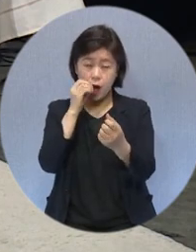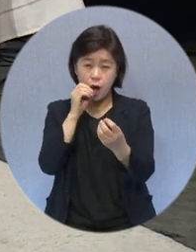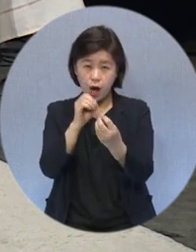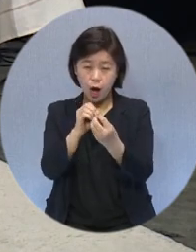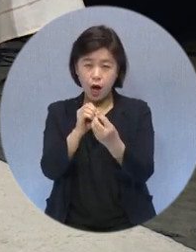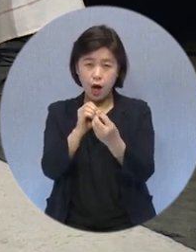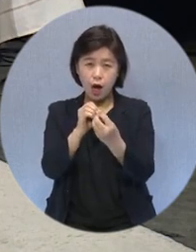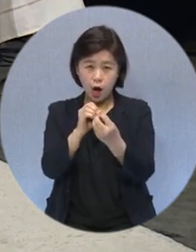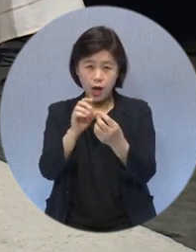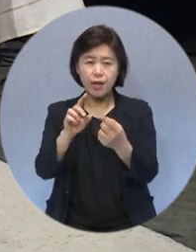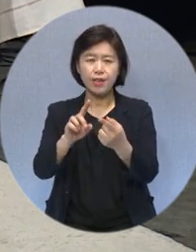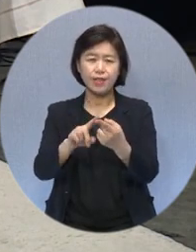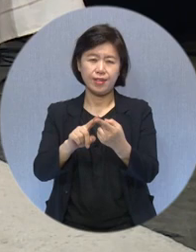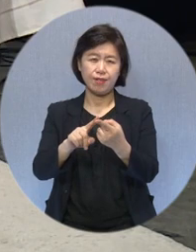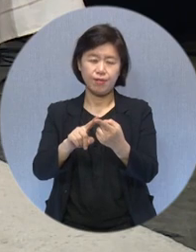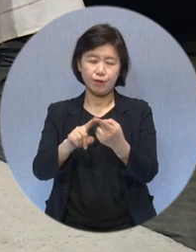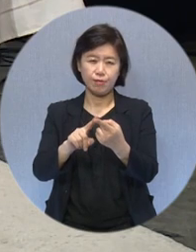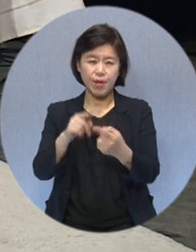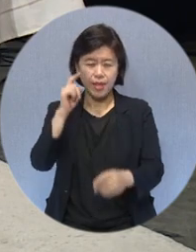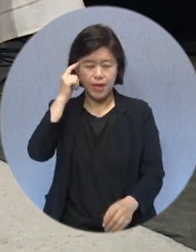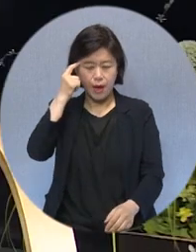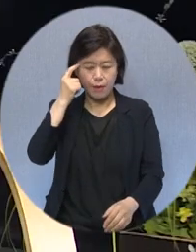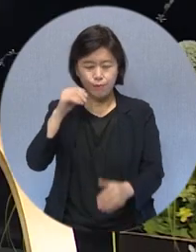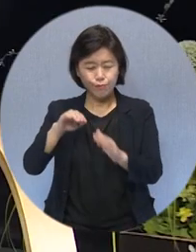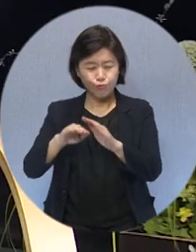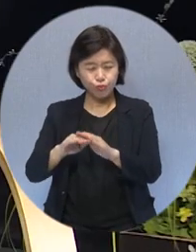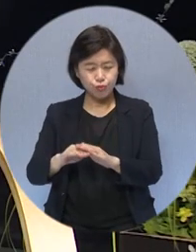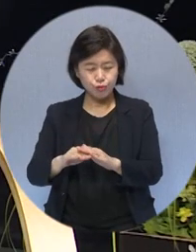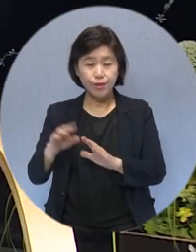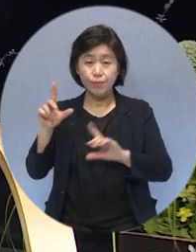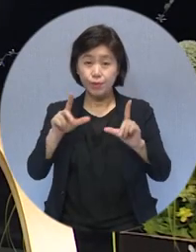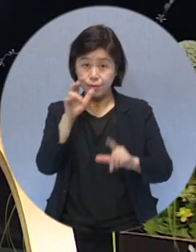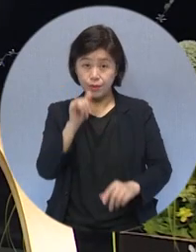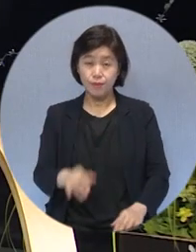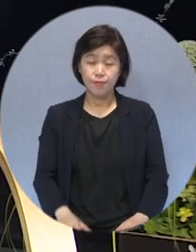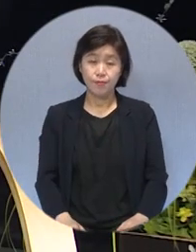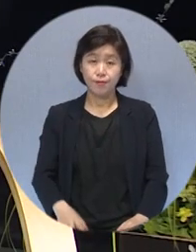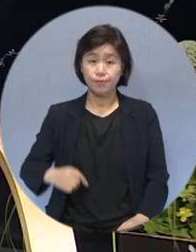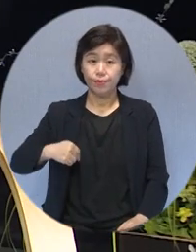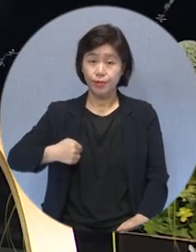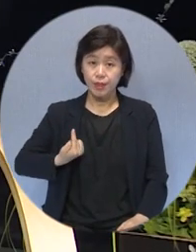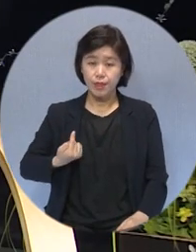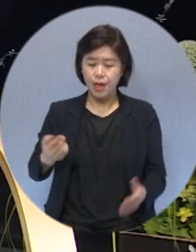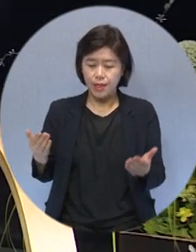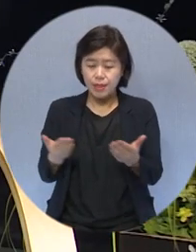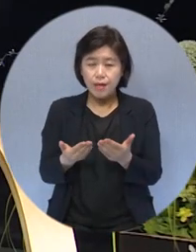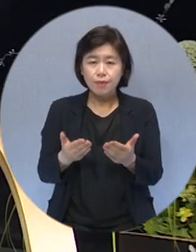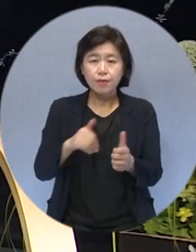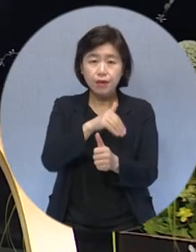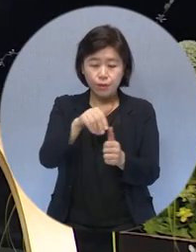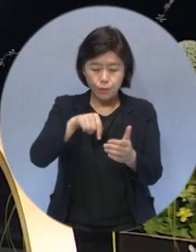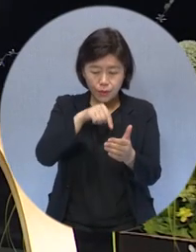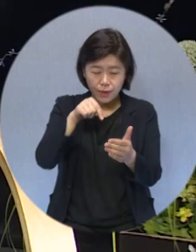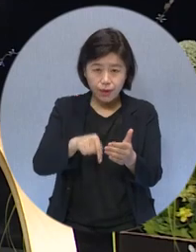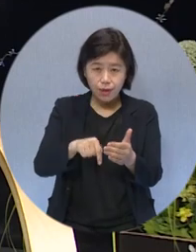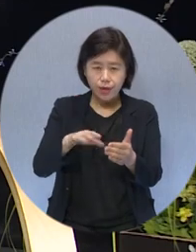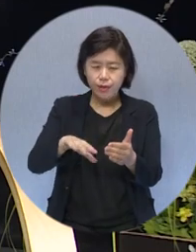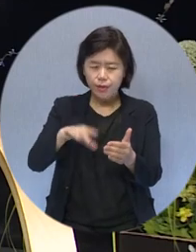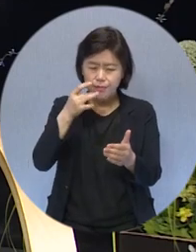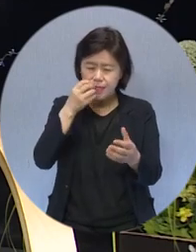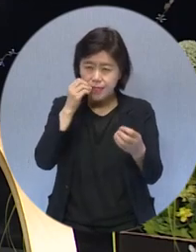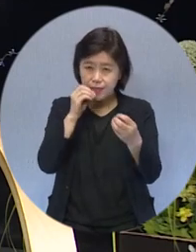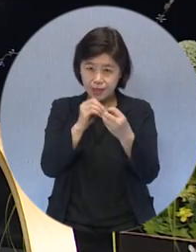작업복처럼 개켜두고 있습니다. 자신의 노동 환경 속에 첫 키스를